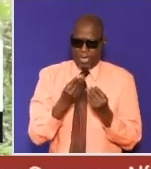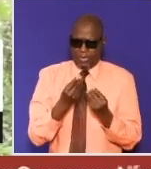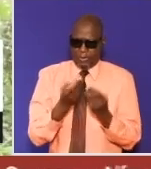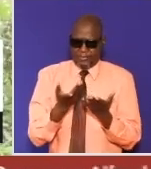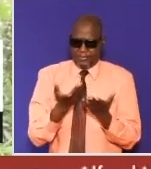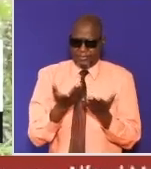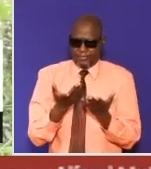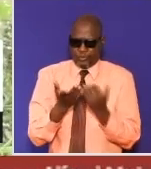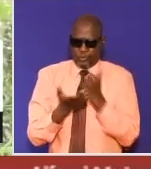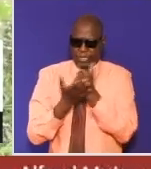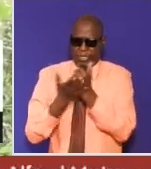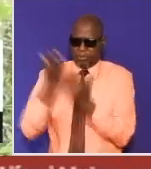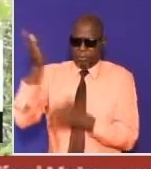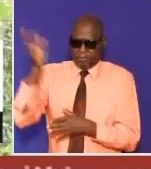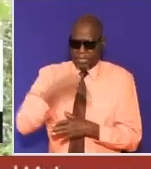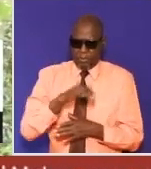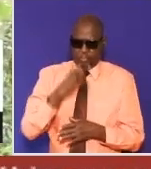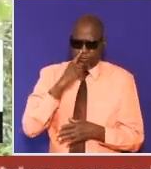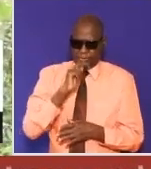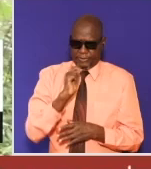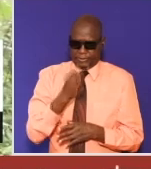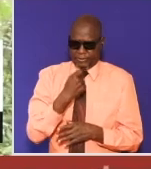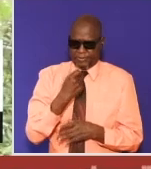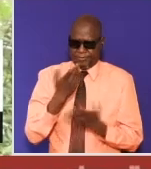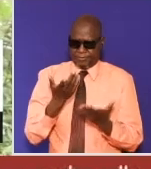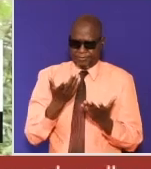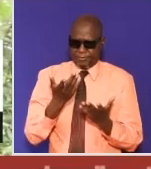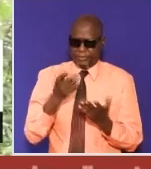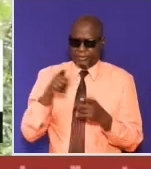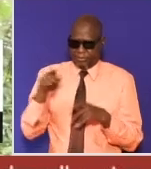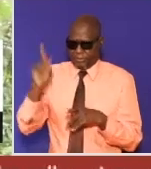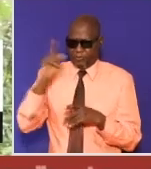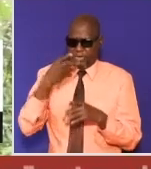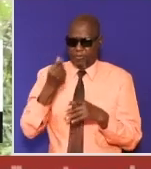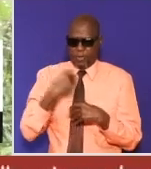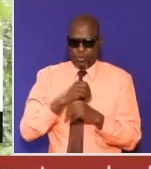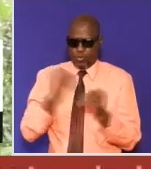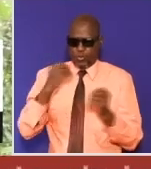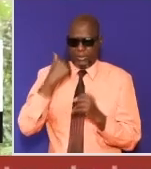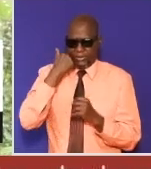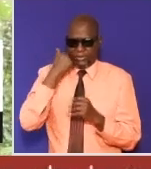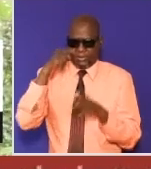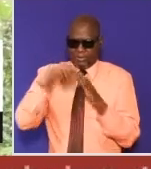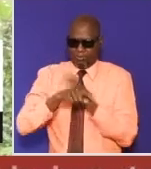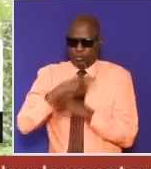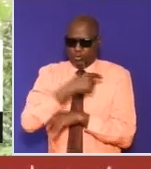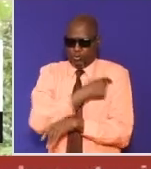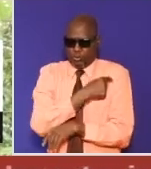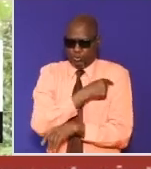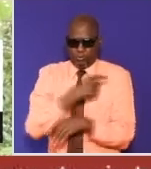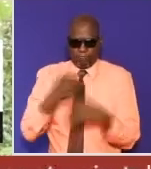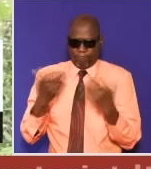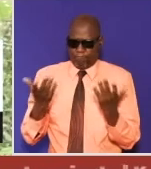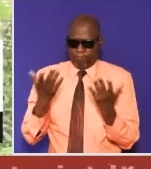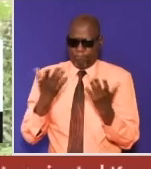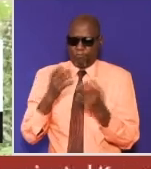sina pesa ya kuweza kusaidia ya arudi nyumbani, na najua hata yeye ana pesa kwa sababu ni mgonjwa kwa sasa, ako hospitali. So naomba serikali iweze